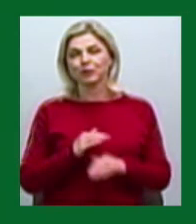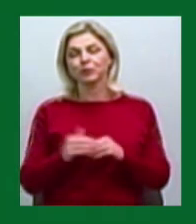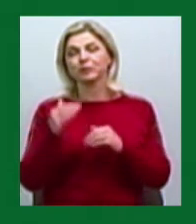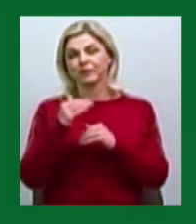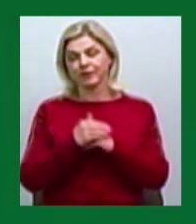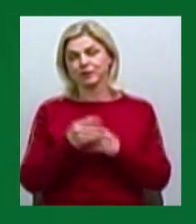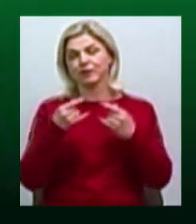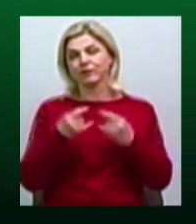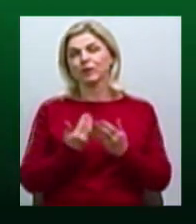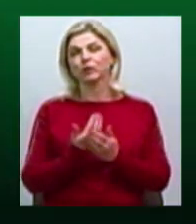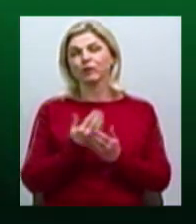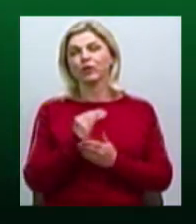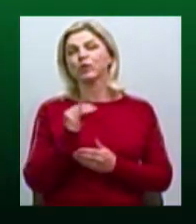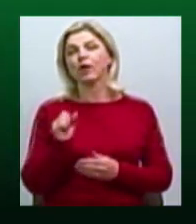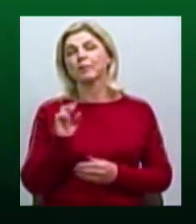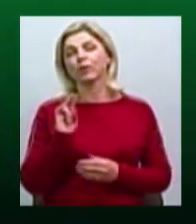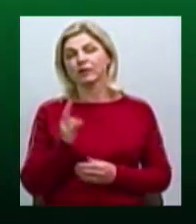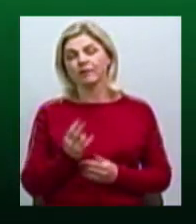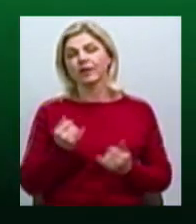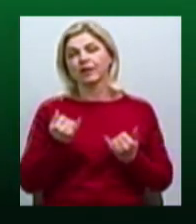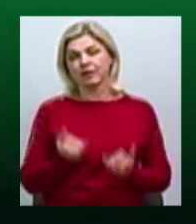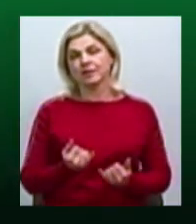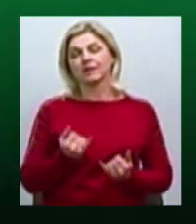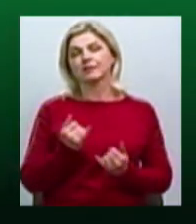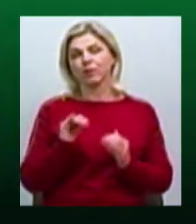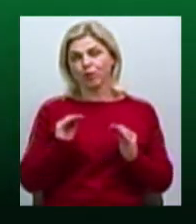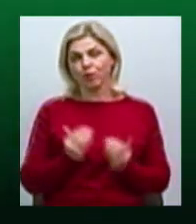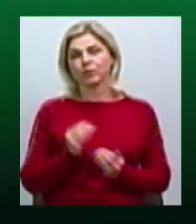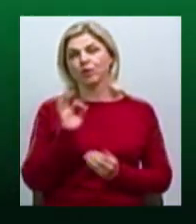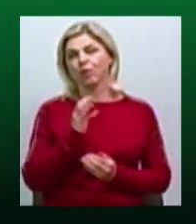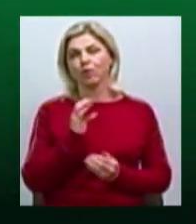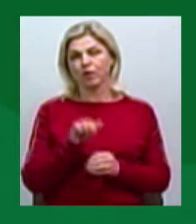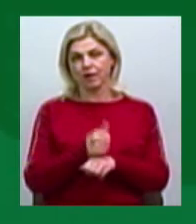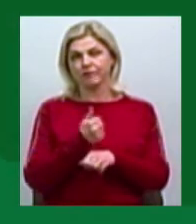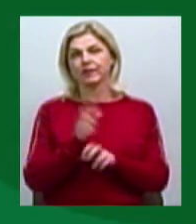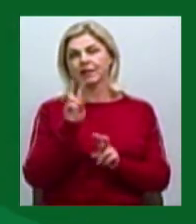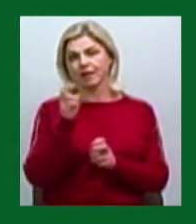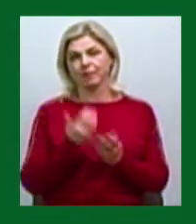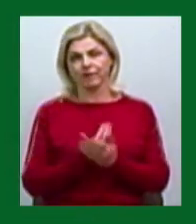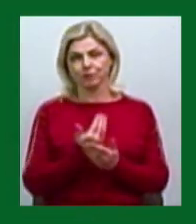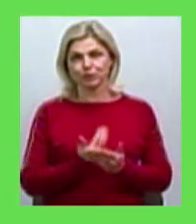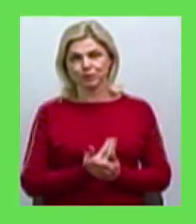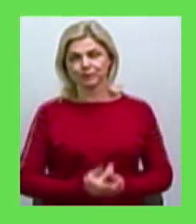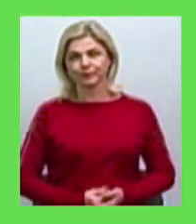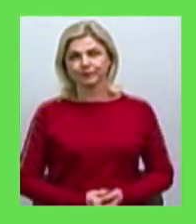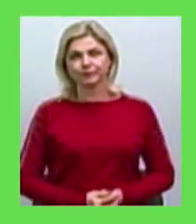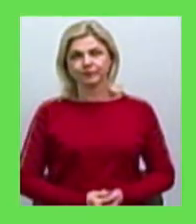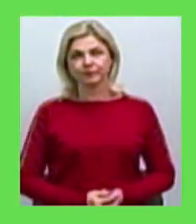вечора в ефірі новини на Ахіла Миколаїв. В студії працює Катерина Максименко. Далі коротко про головні теми випуску.